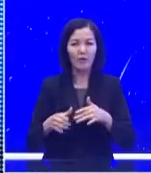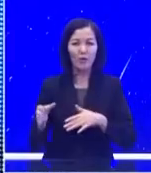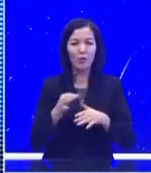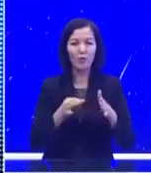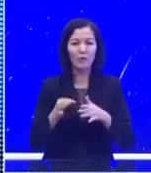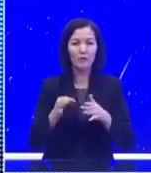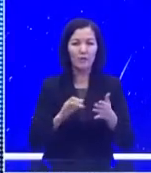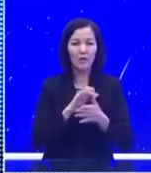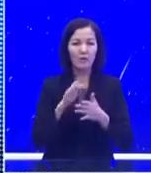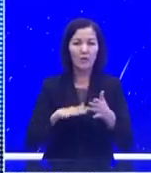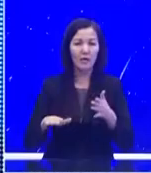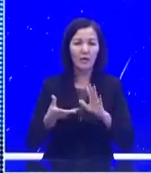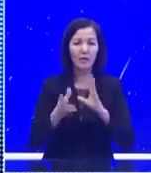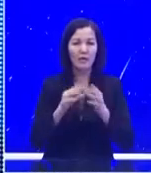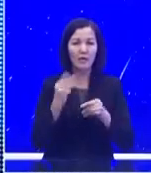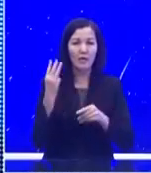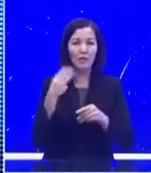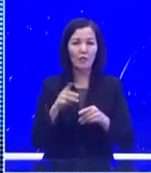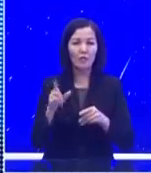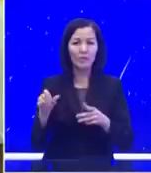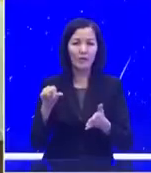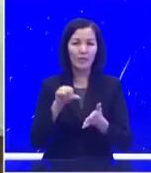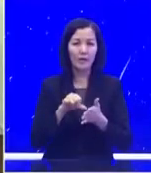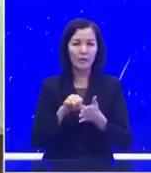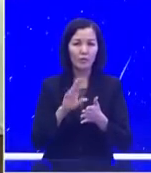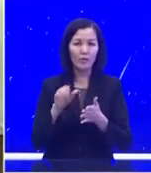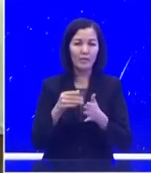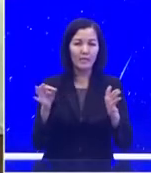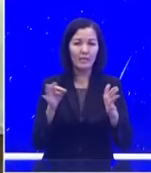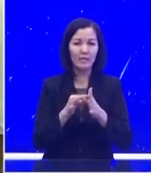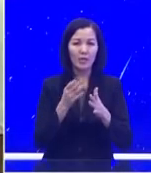аудан қалалардан іріктелген 30-дан аса үміткер қатысуда. Басты